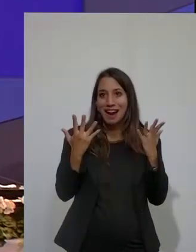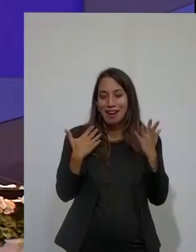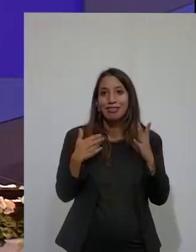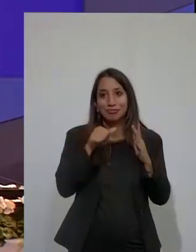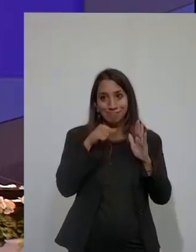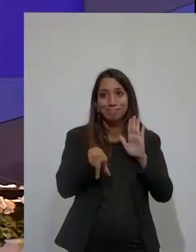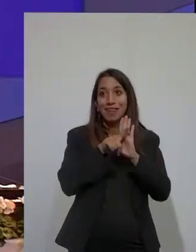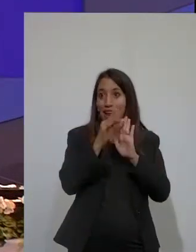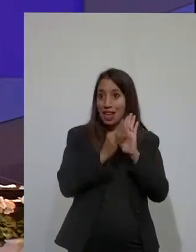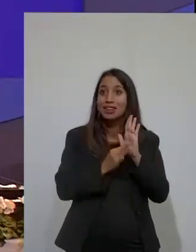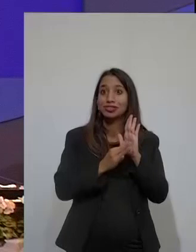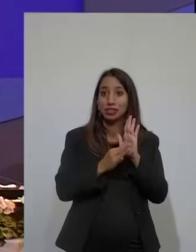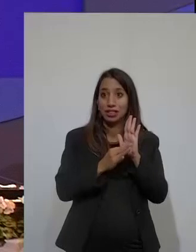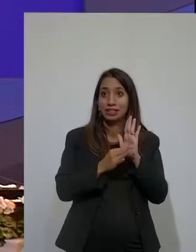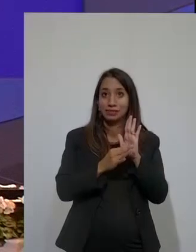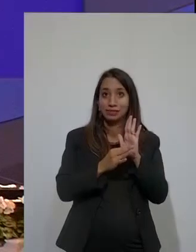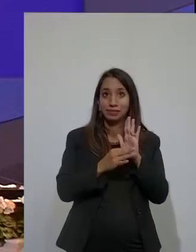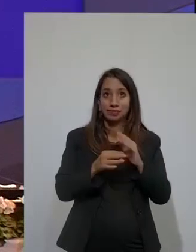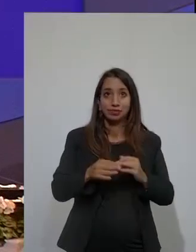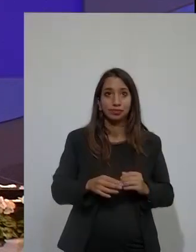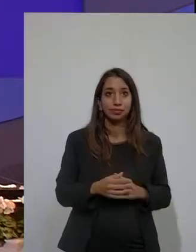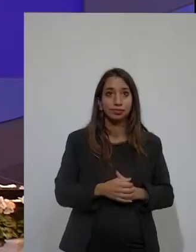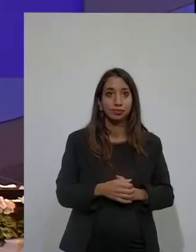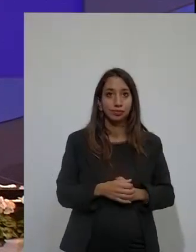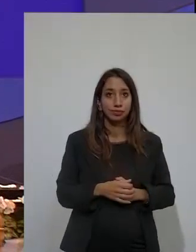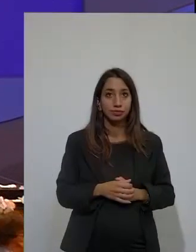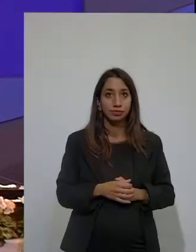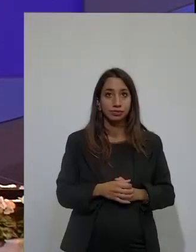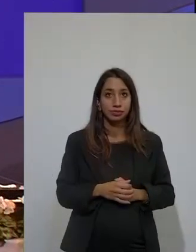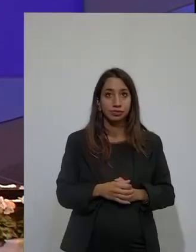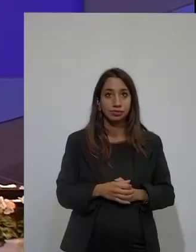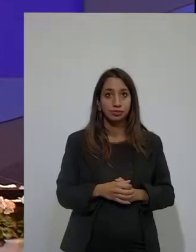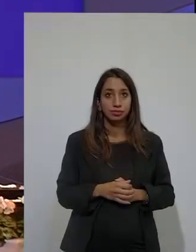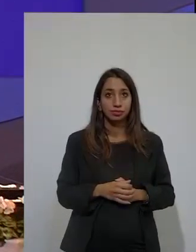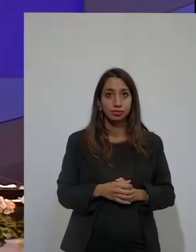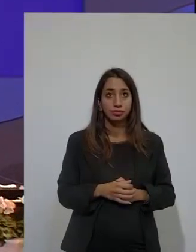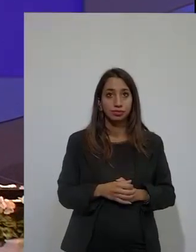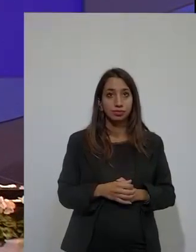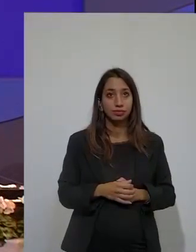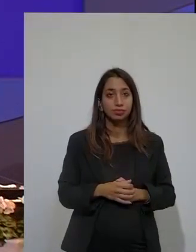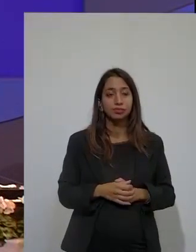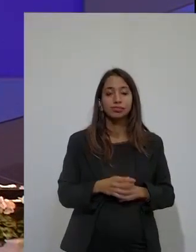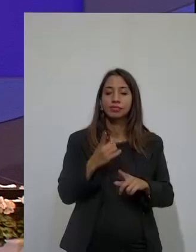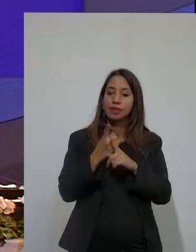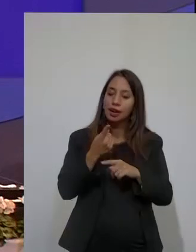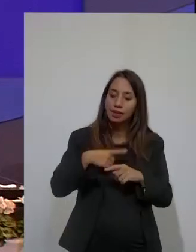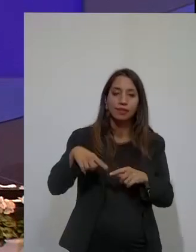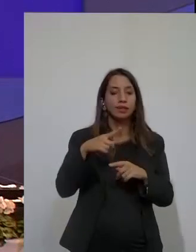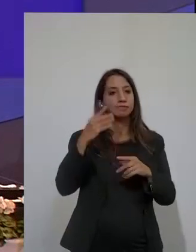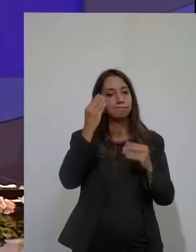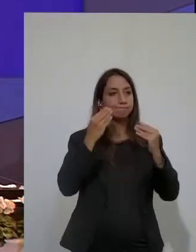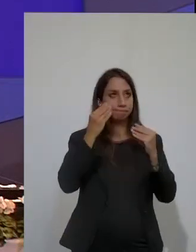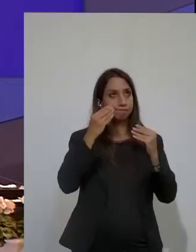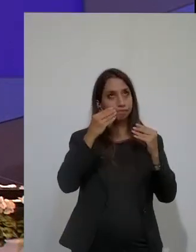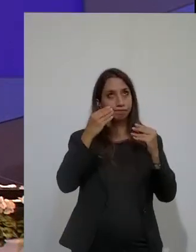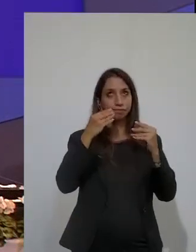quindi, in termini generali, bisogna pensare all'open air, anche